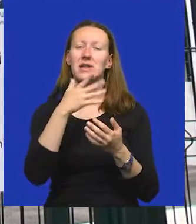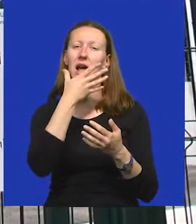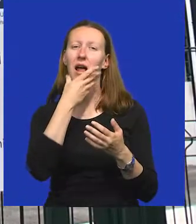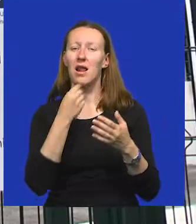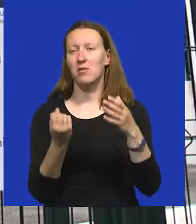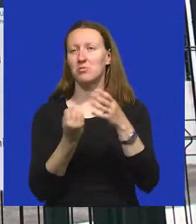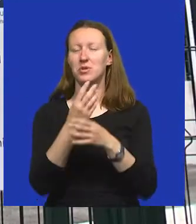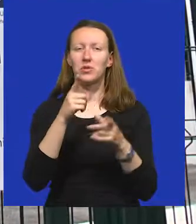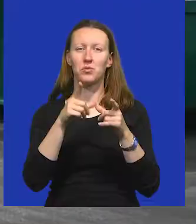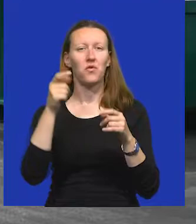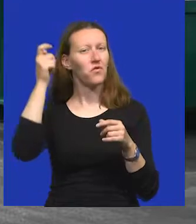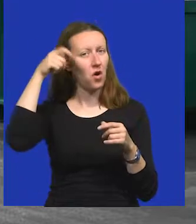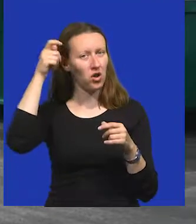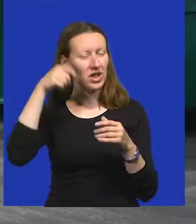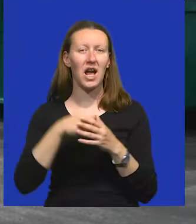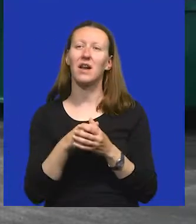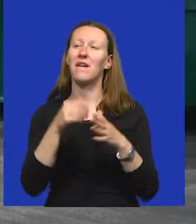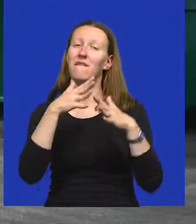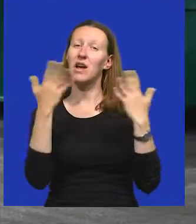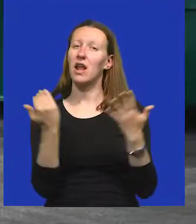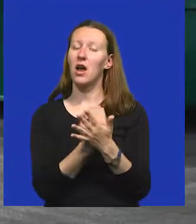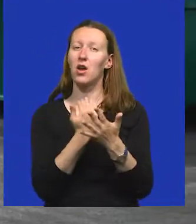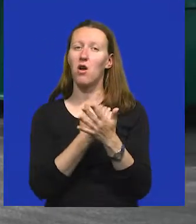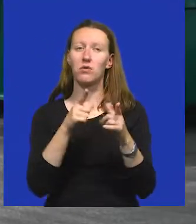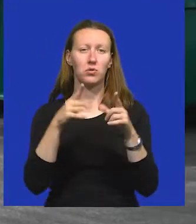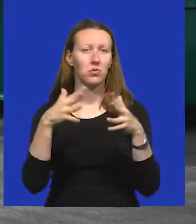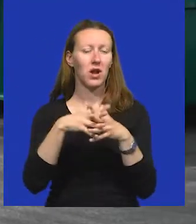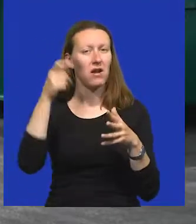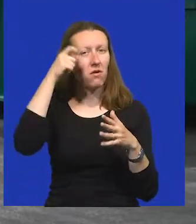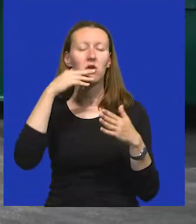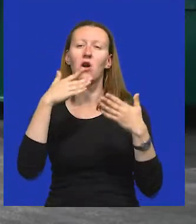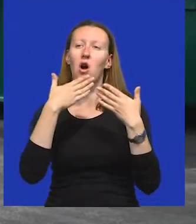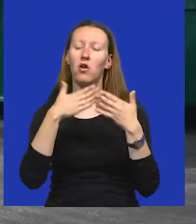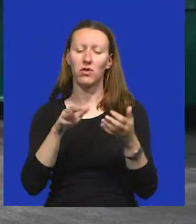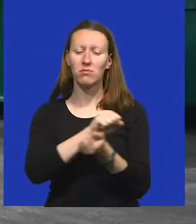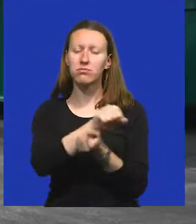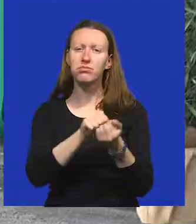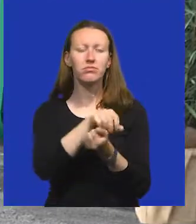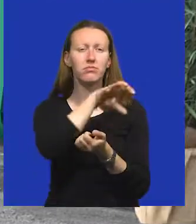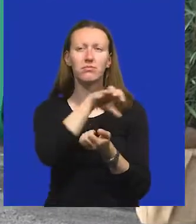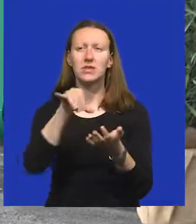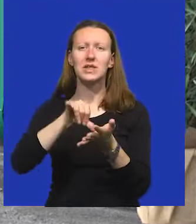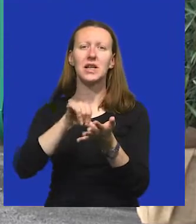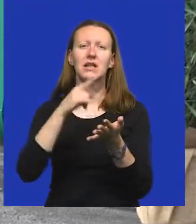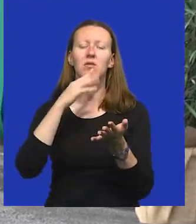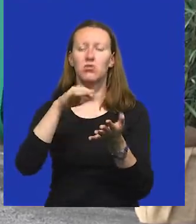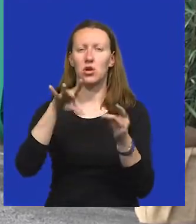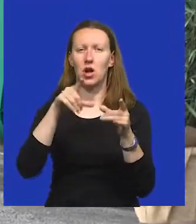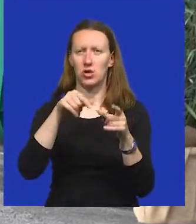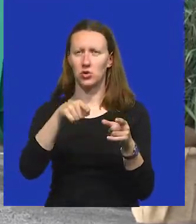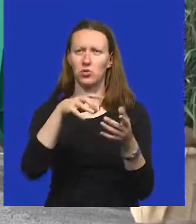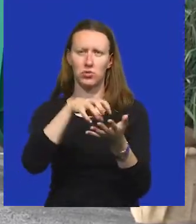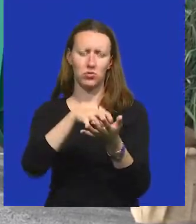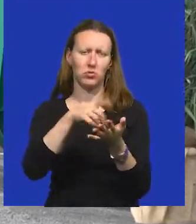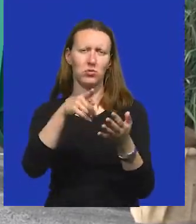un volto più bello del Dignanese. Una grande novità nella città di Dignano è l'apertura del centro di riciclaggio che si trova nella